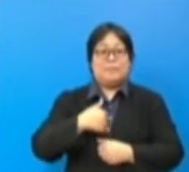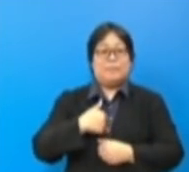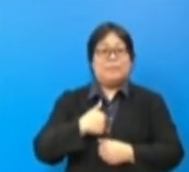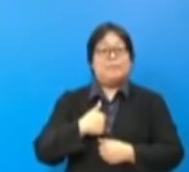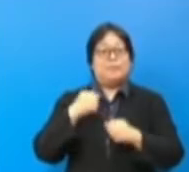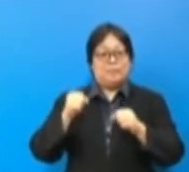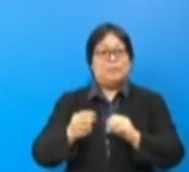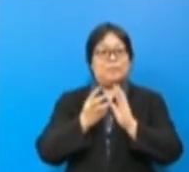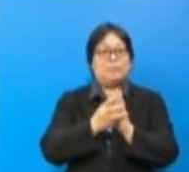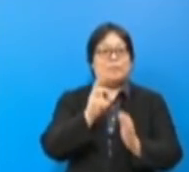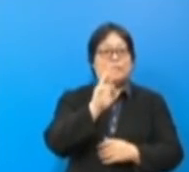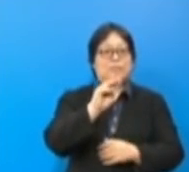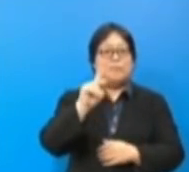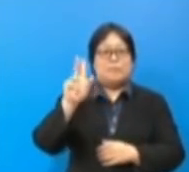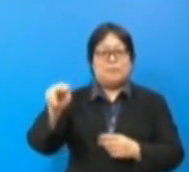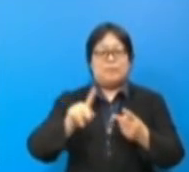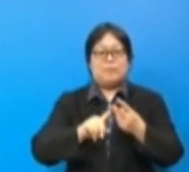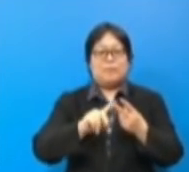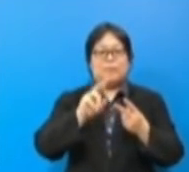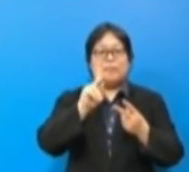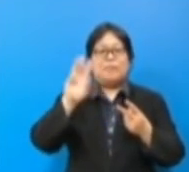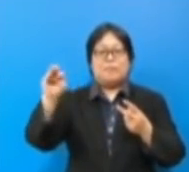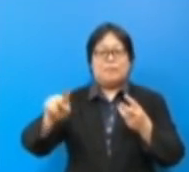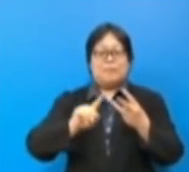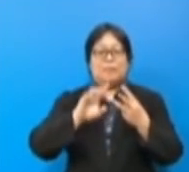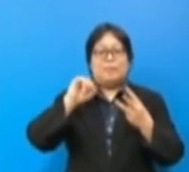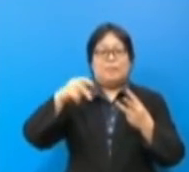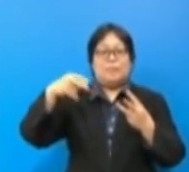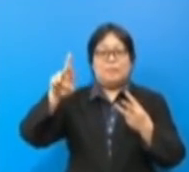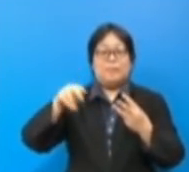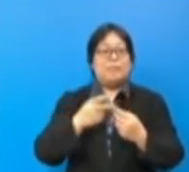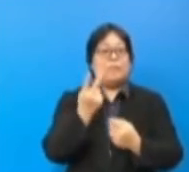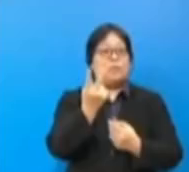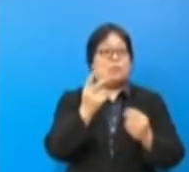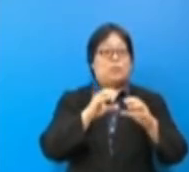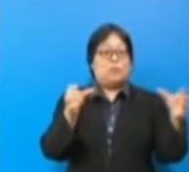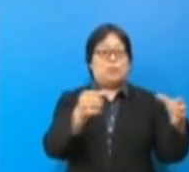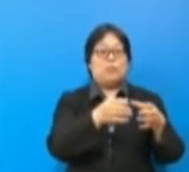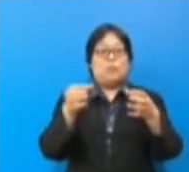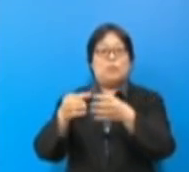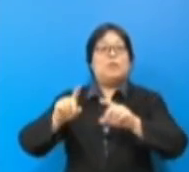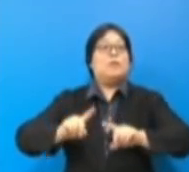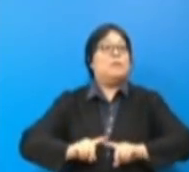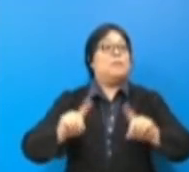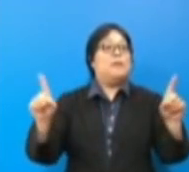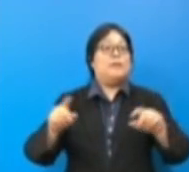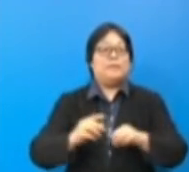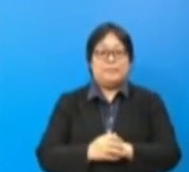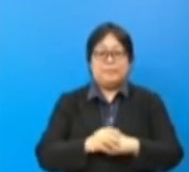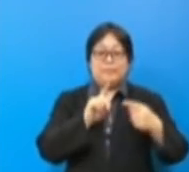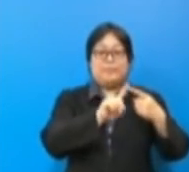MKN kek m dan juga Istiqlal sini Duo saat agency grup yang Babe